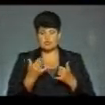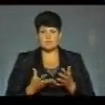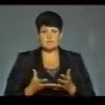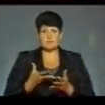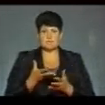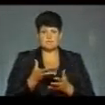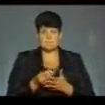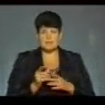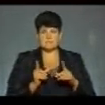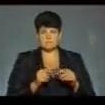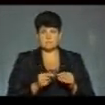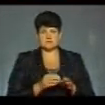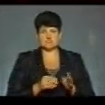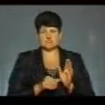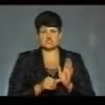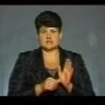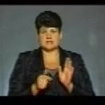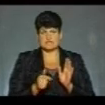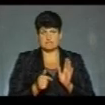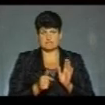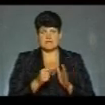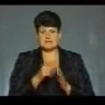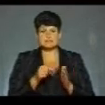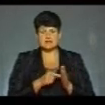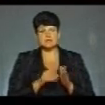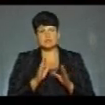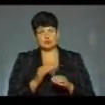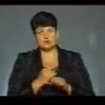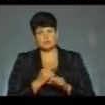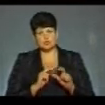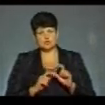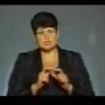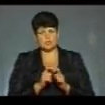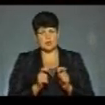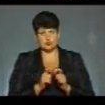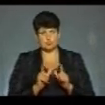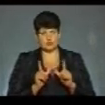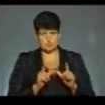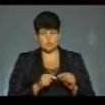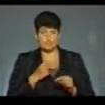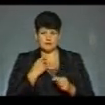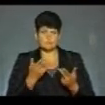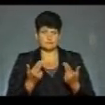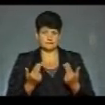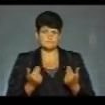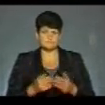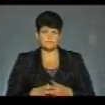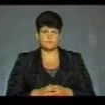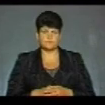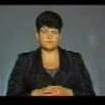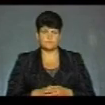за проїзд повну вартість – 6 гривень. На запитання, чи виготовлятиме студентську картку для проїзду, відповідає так. Буду,